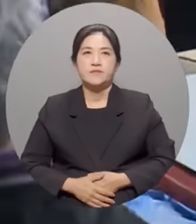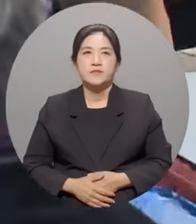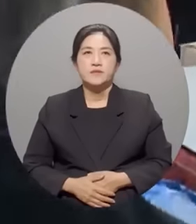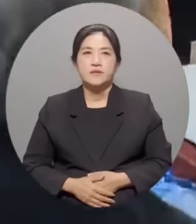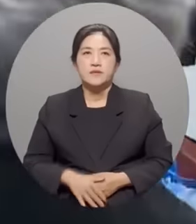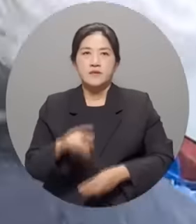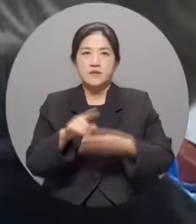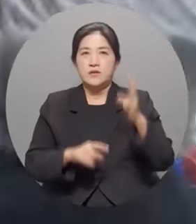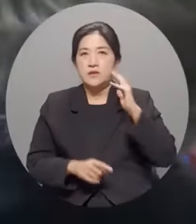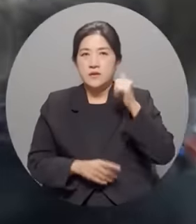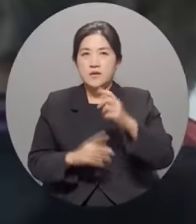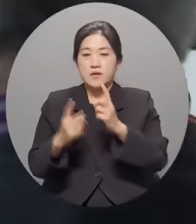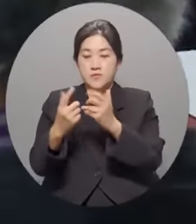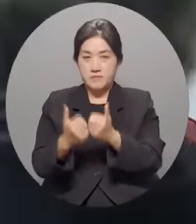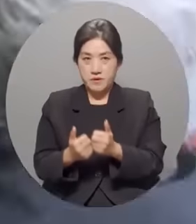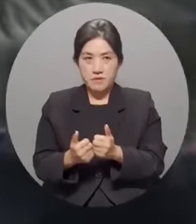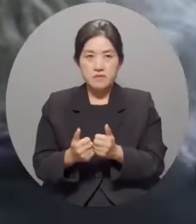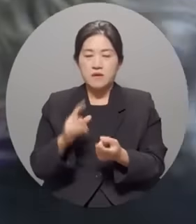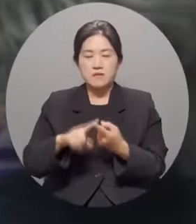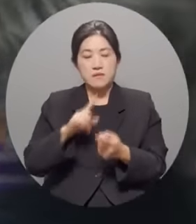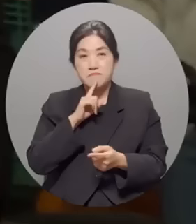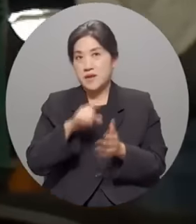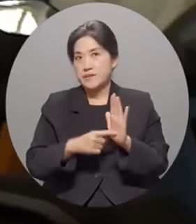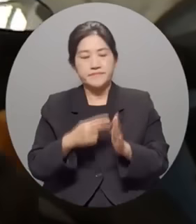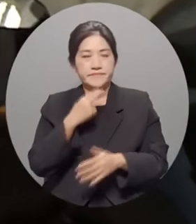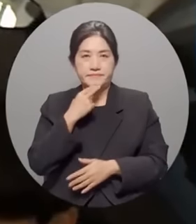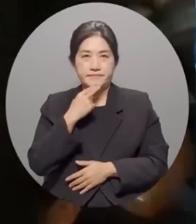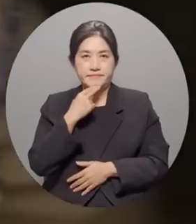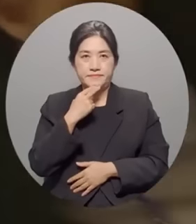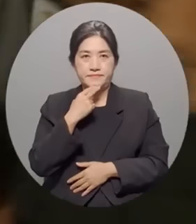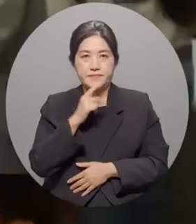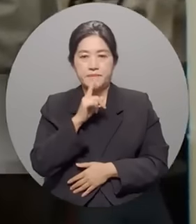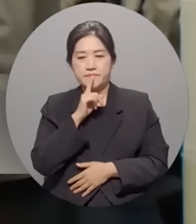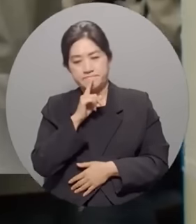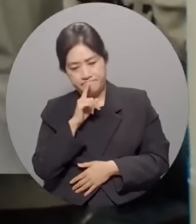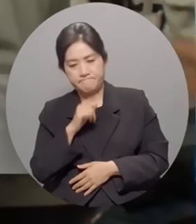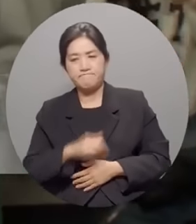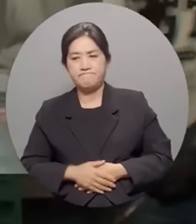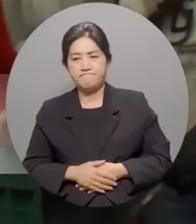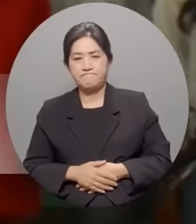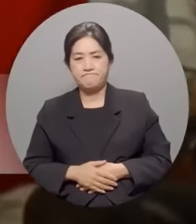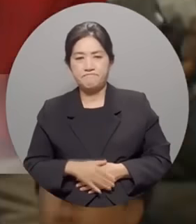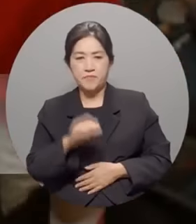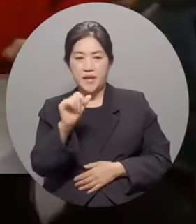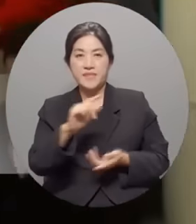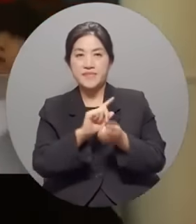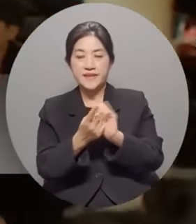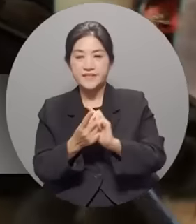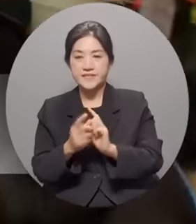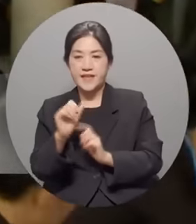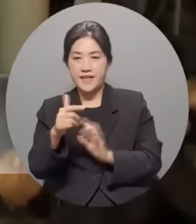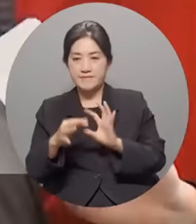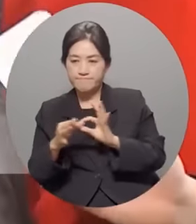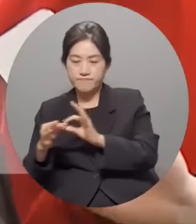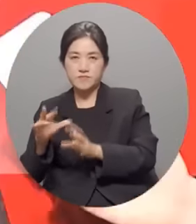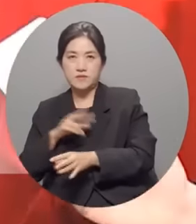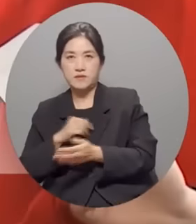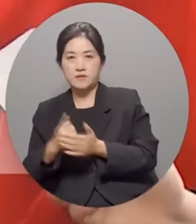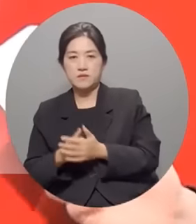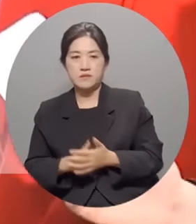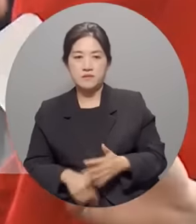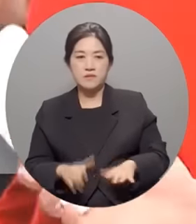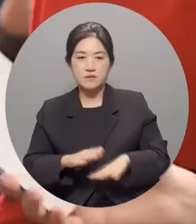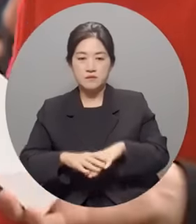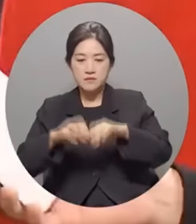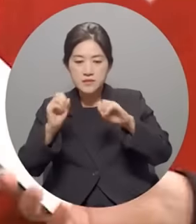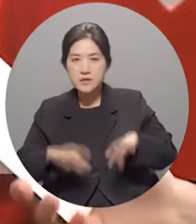윤 대통령과 면담은 아예 언급도 없었습니다 말을 아낀 한 대표를 대신해 친한 계 인사들이 빈손 면담 책임을